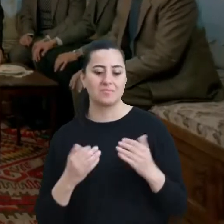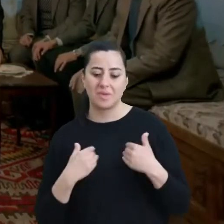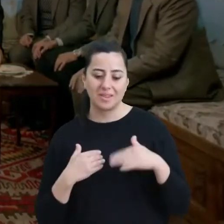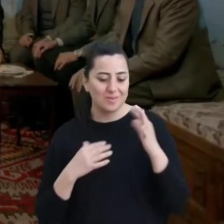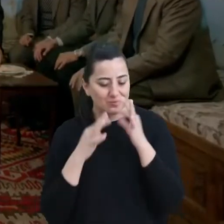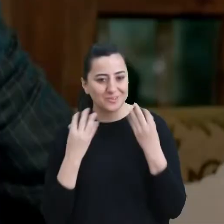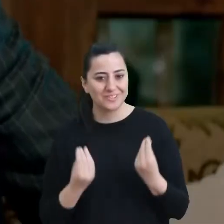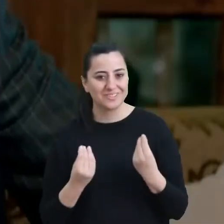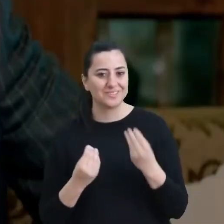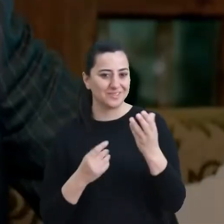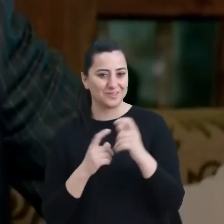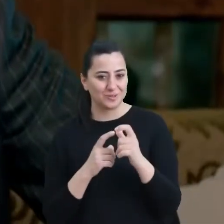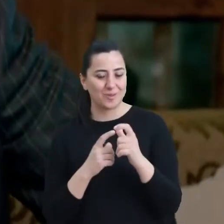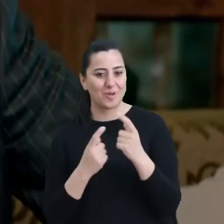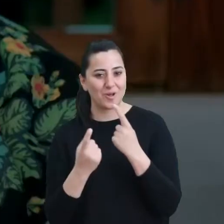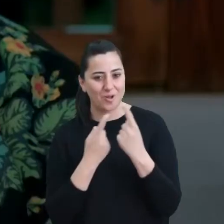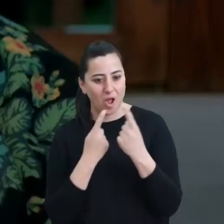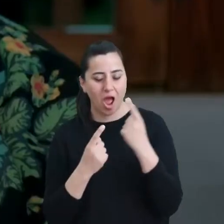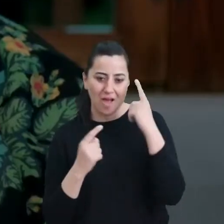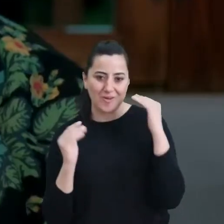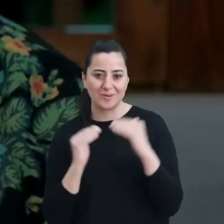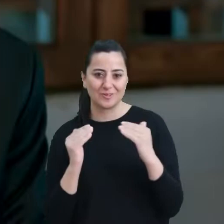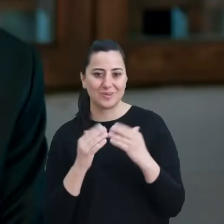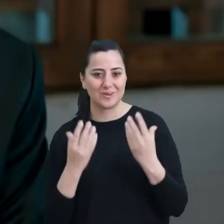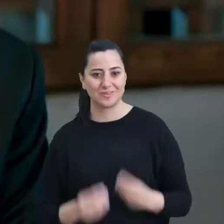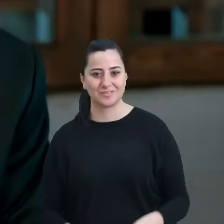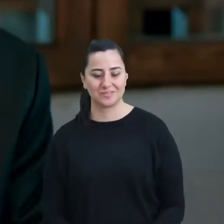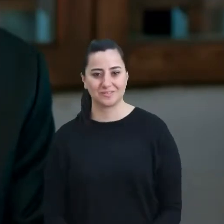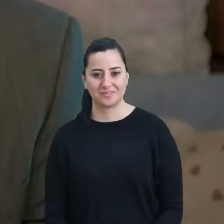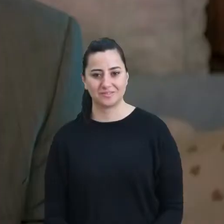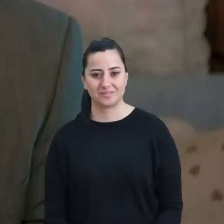iyisi yok. Süleyman'la konuştuk, anlaştık ya.